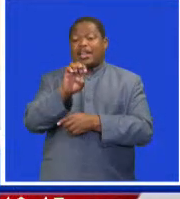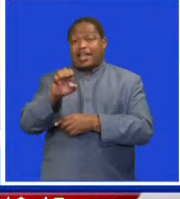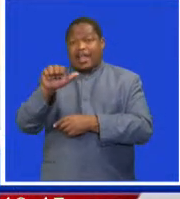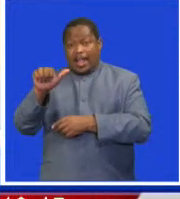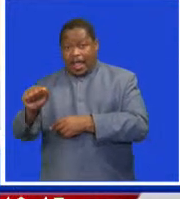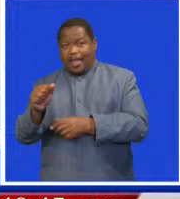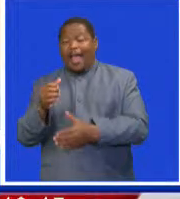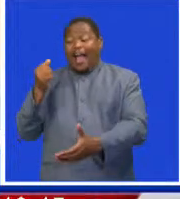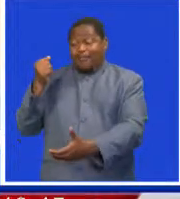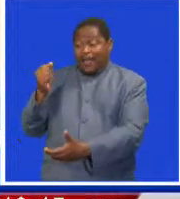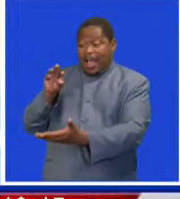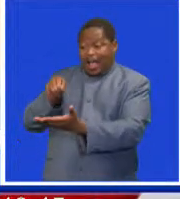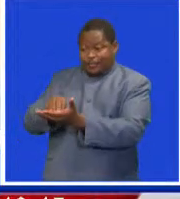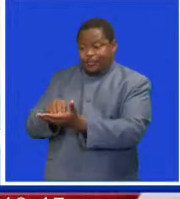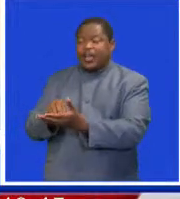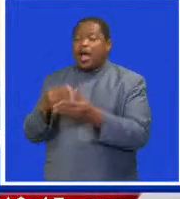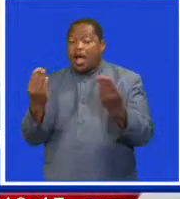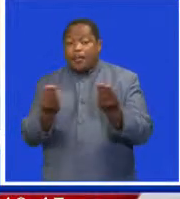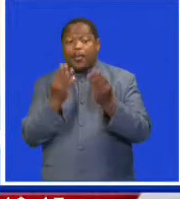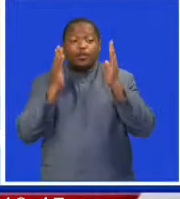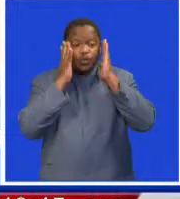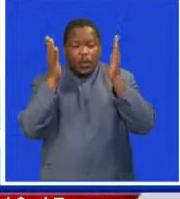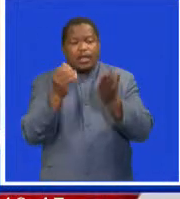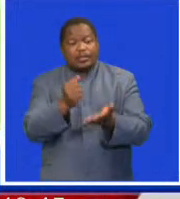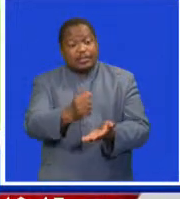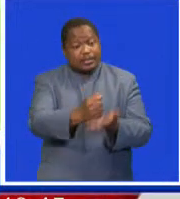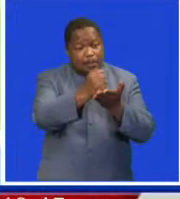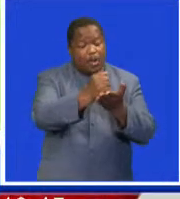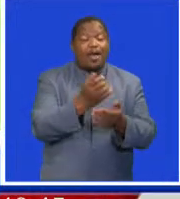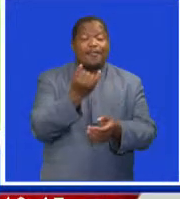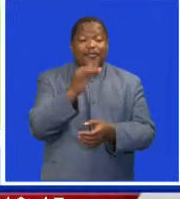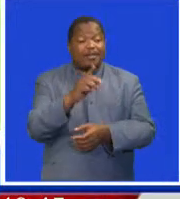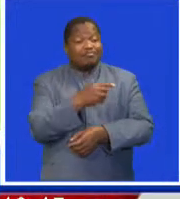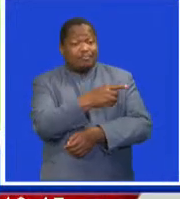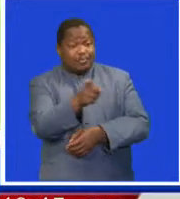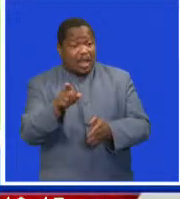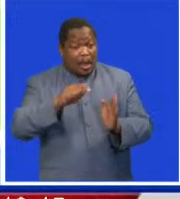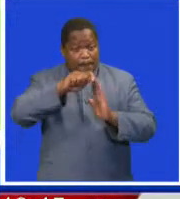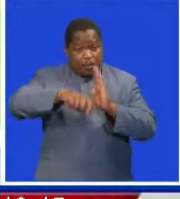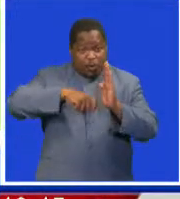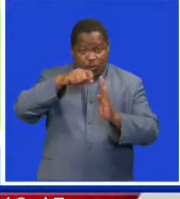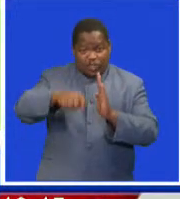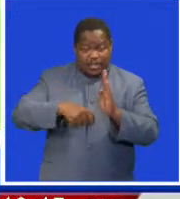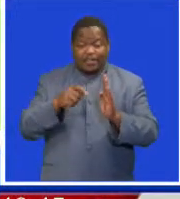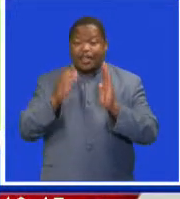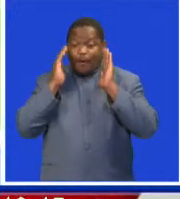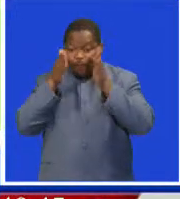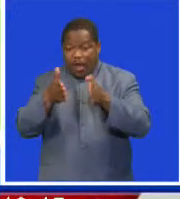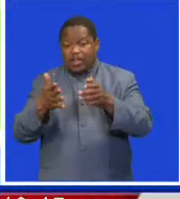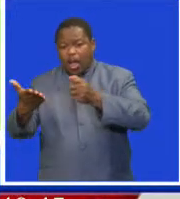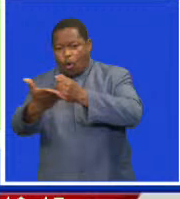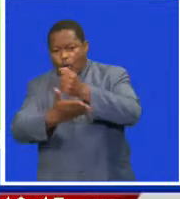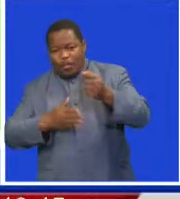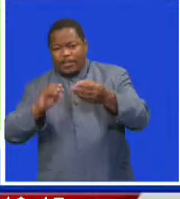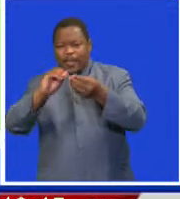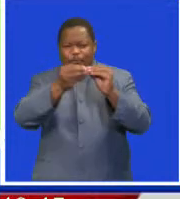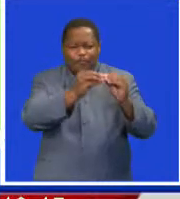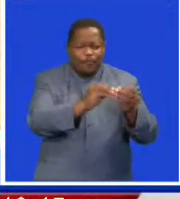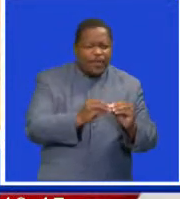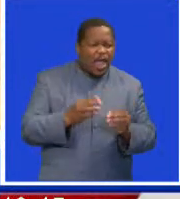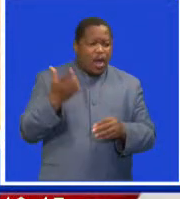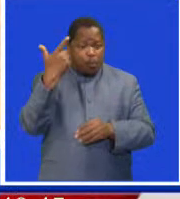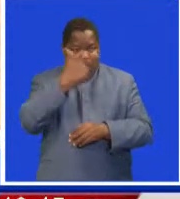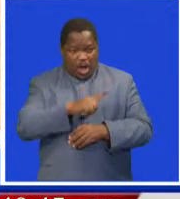lapha eveni ngaphansi kwesikhwama seEnvironment Fund, umxhumanisi waleli bandla belisile Mhlanga uthi kuhle kubona